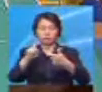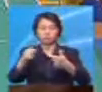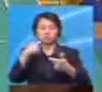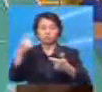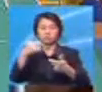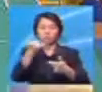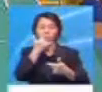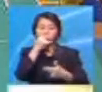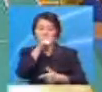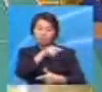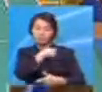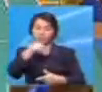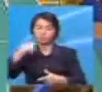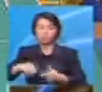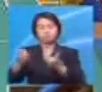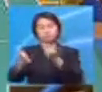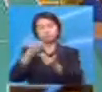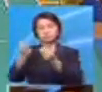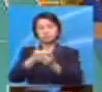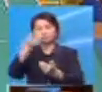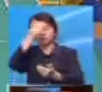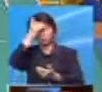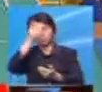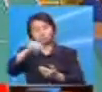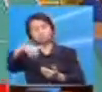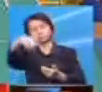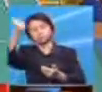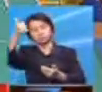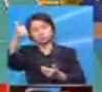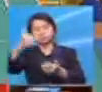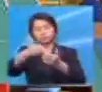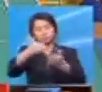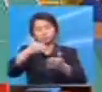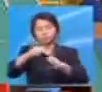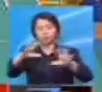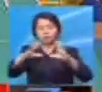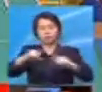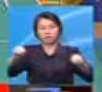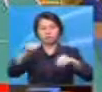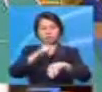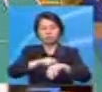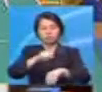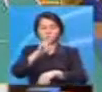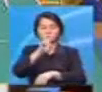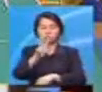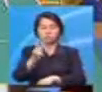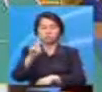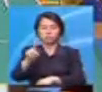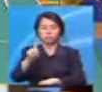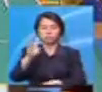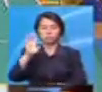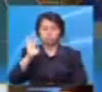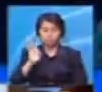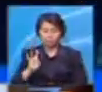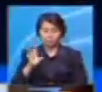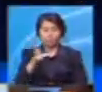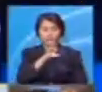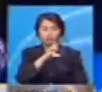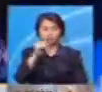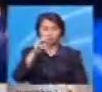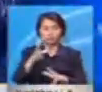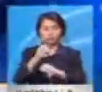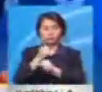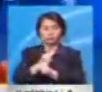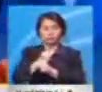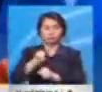chenglong memudahkan chongwe menguasai permainan sebelum menamatkannya dengan 218 sekaligus merangkul